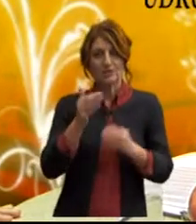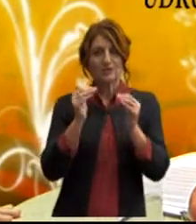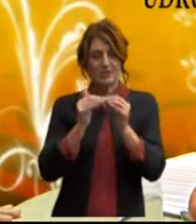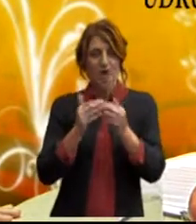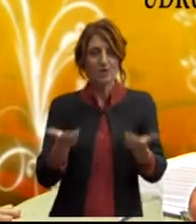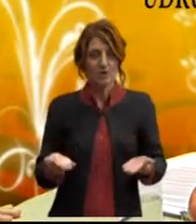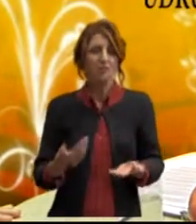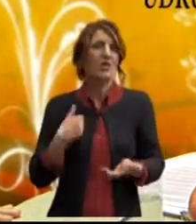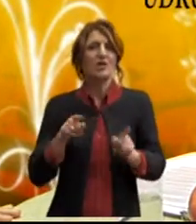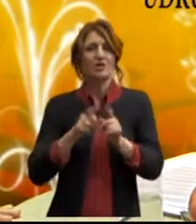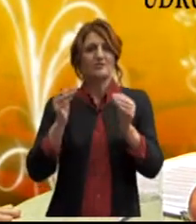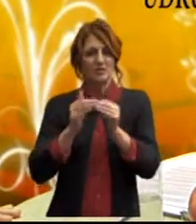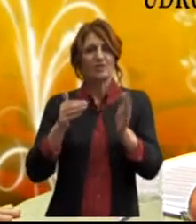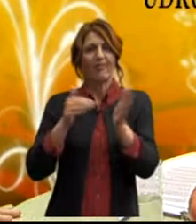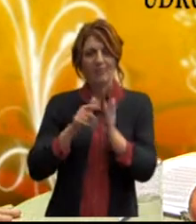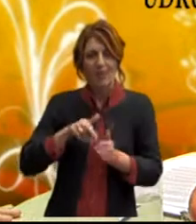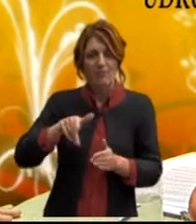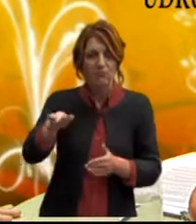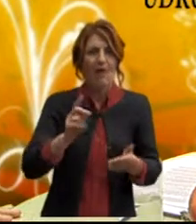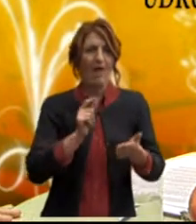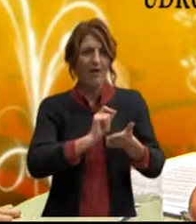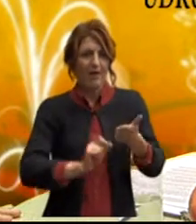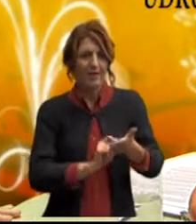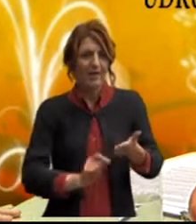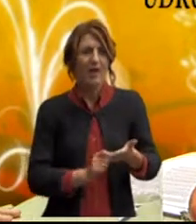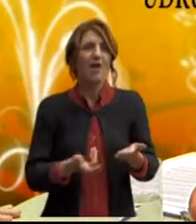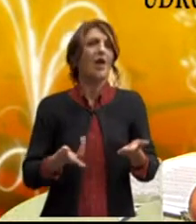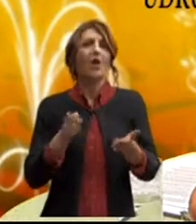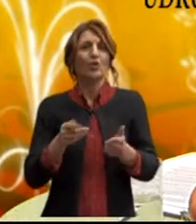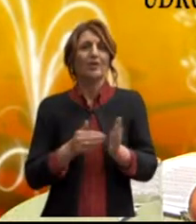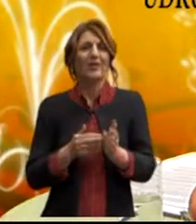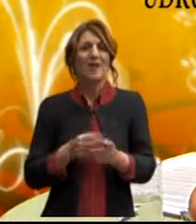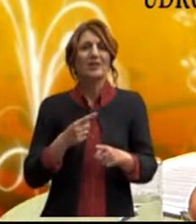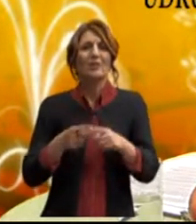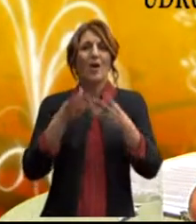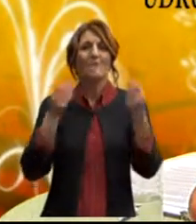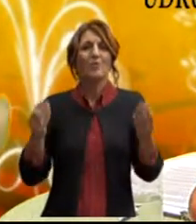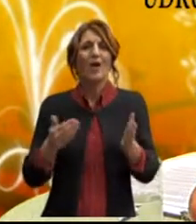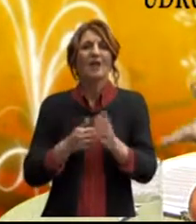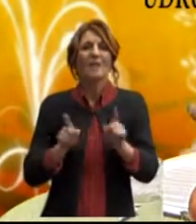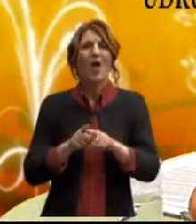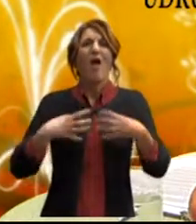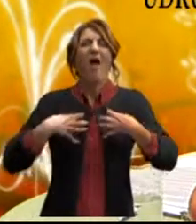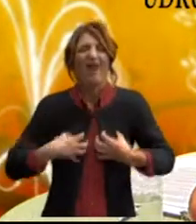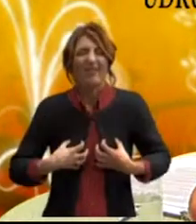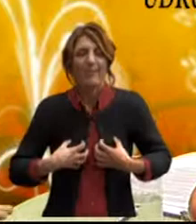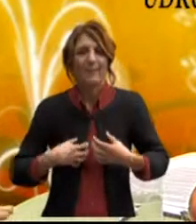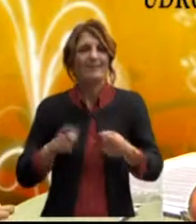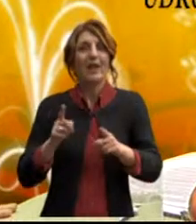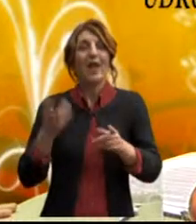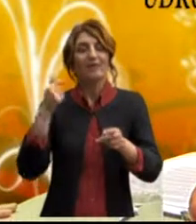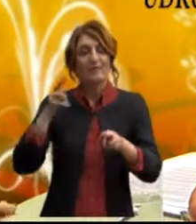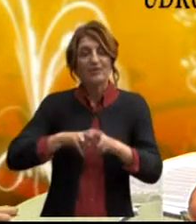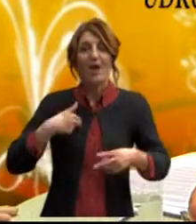da se izađe na izbore i da se glasa i da se iskaže svoje mišljenje. Jer su ljudi manje depresivni kad su aktivni nego kad... Da, upravo sam to htjela